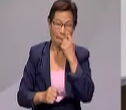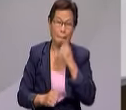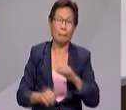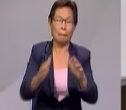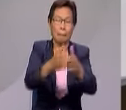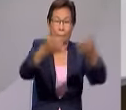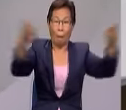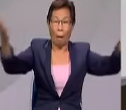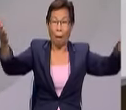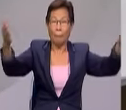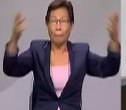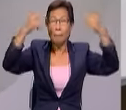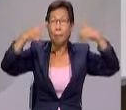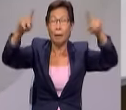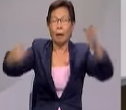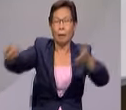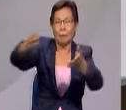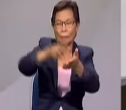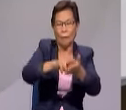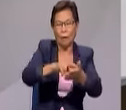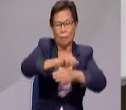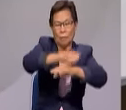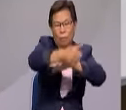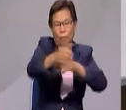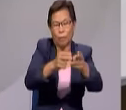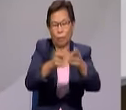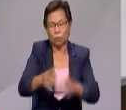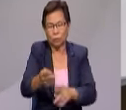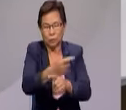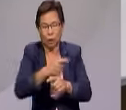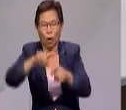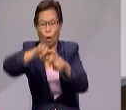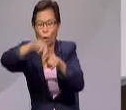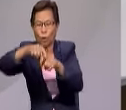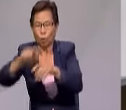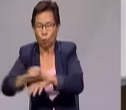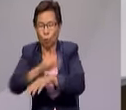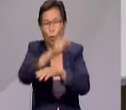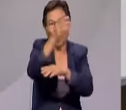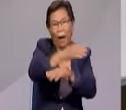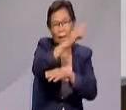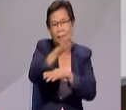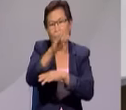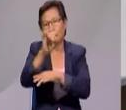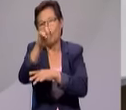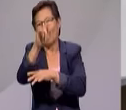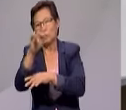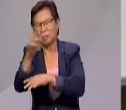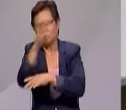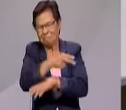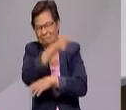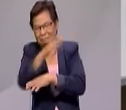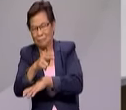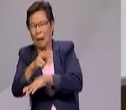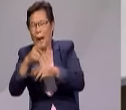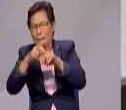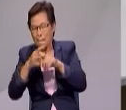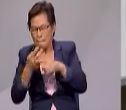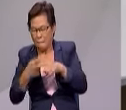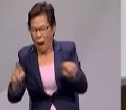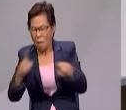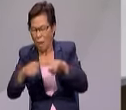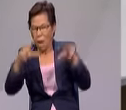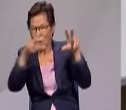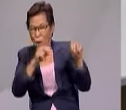Sebuah akhbar arus perdana dalam laporannya mendakwa pengusaha tenakan udang menggunakan antibiotik terlarang. Namun ia dinafikan oleh